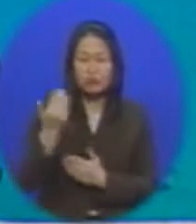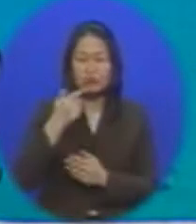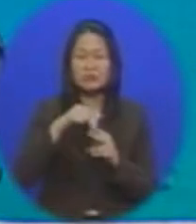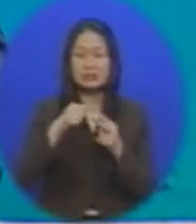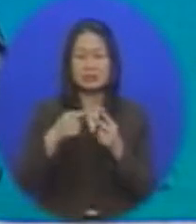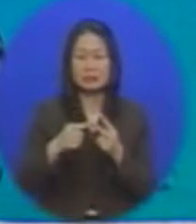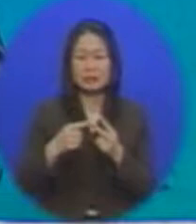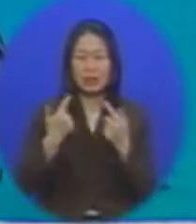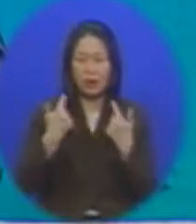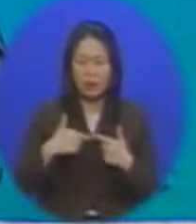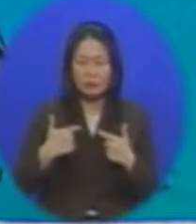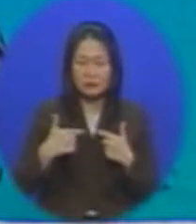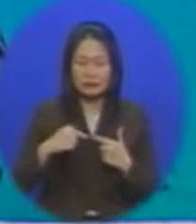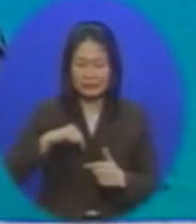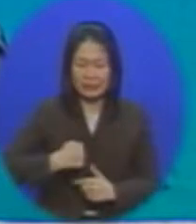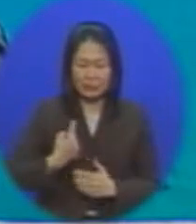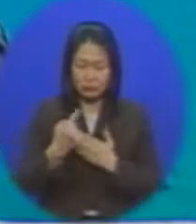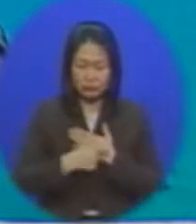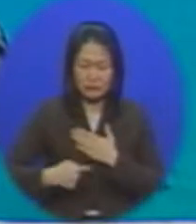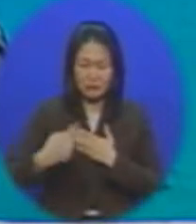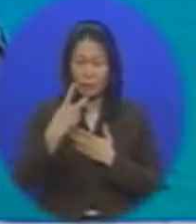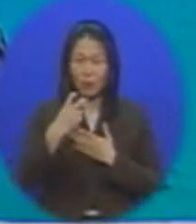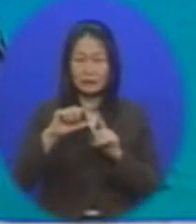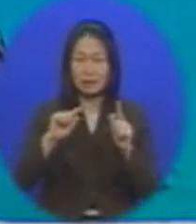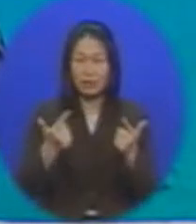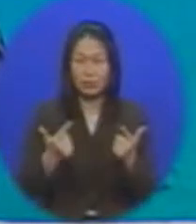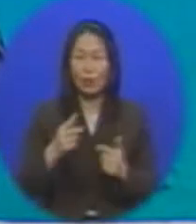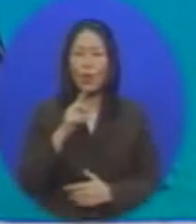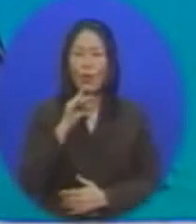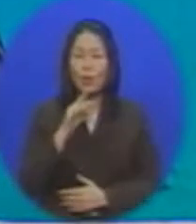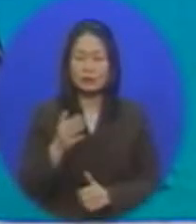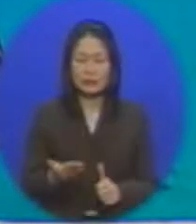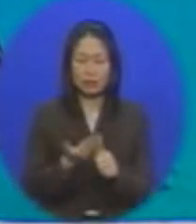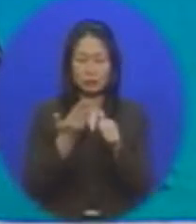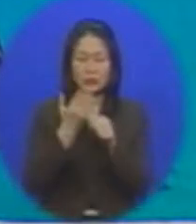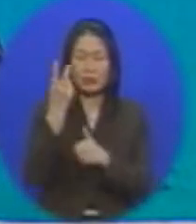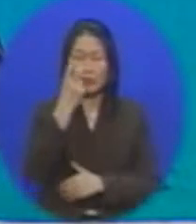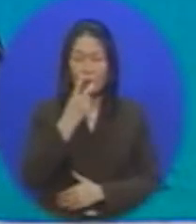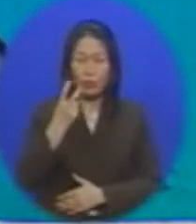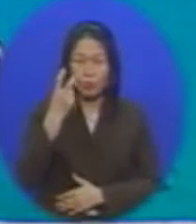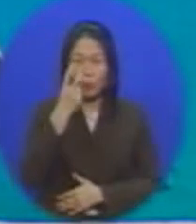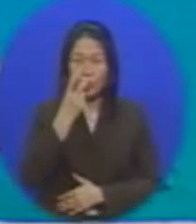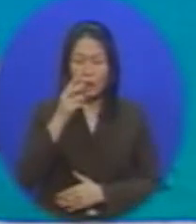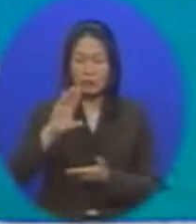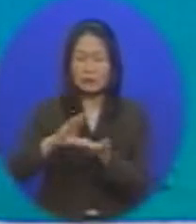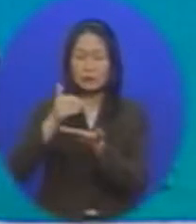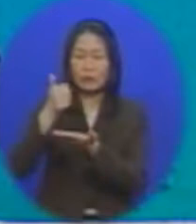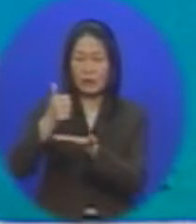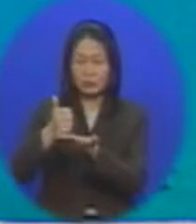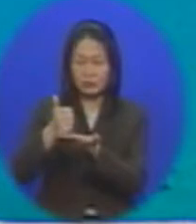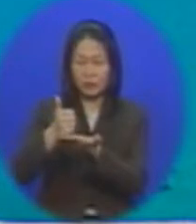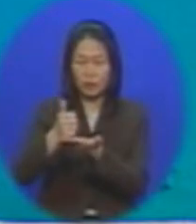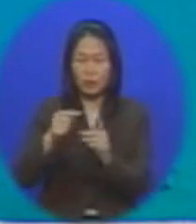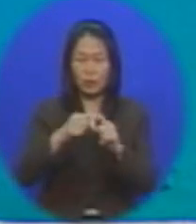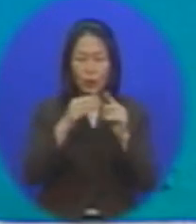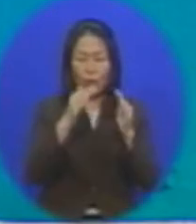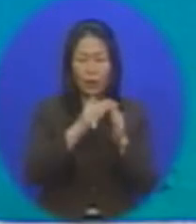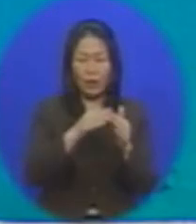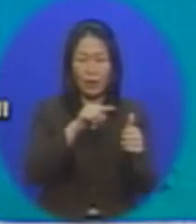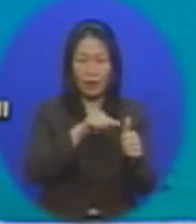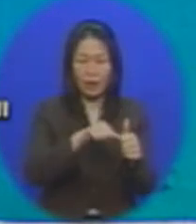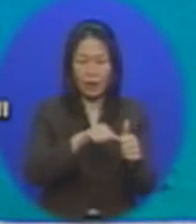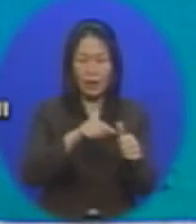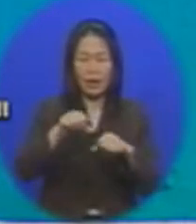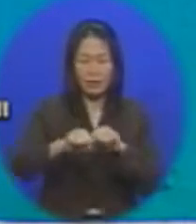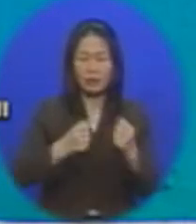자기 육체를 미워하지 않고 오직 양육하여 보호하 기 를 그리스도께서 교회의 게 함과